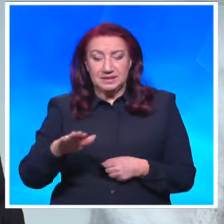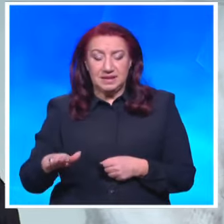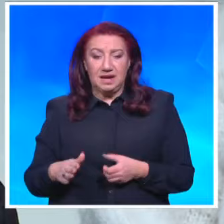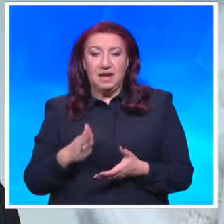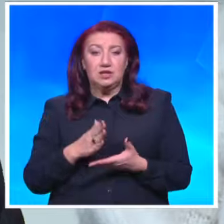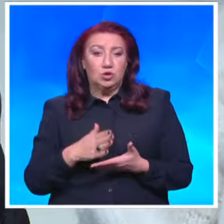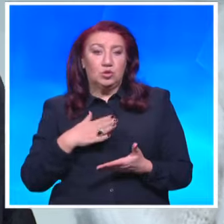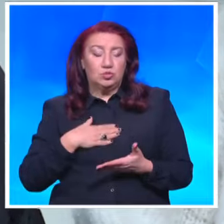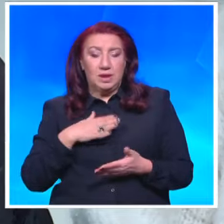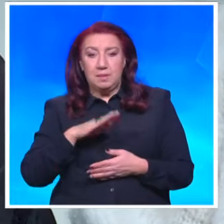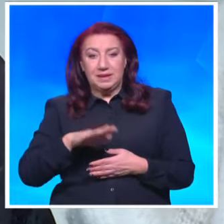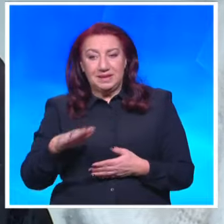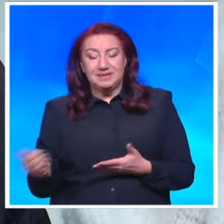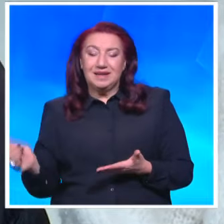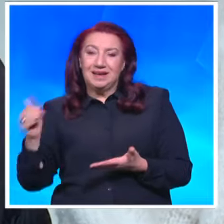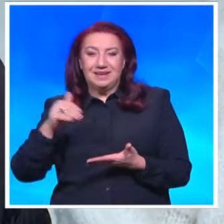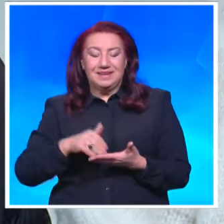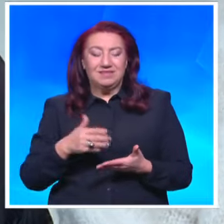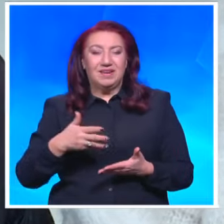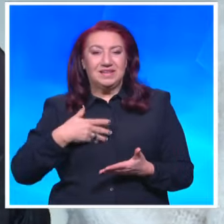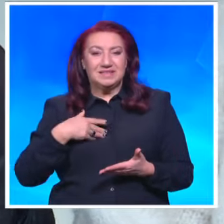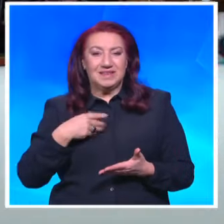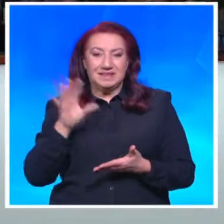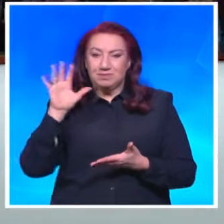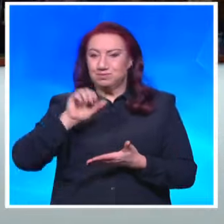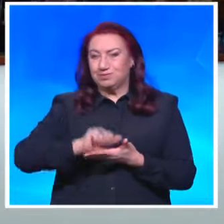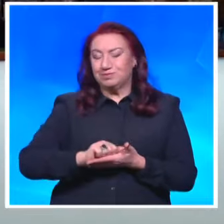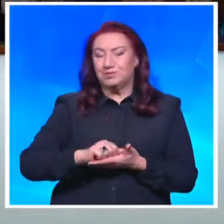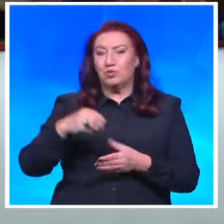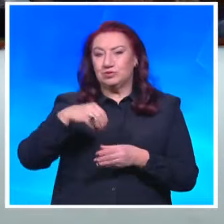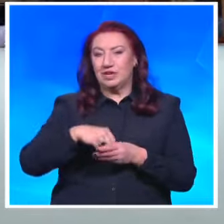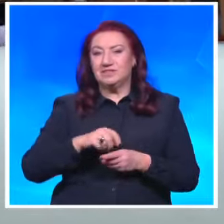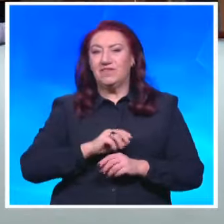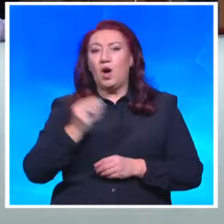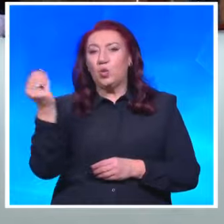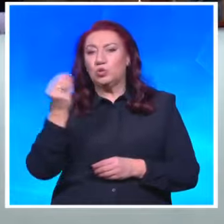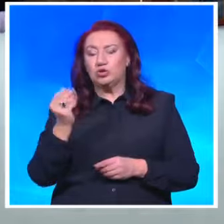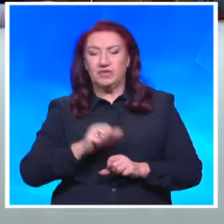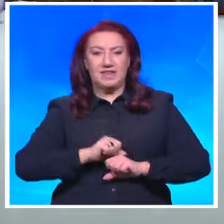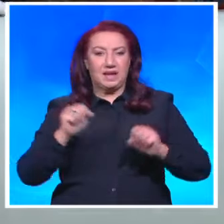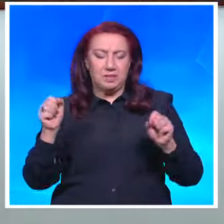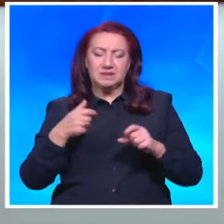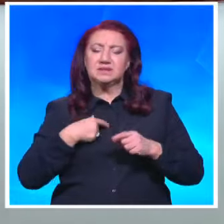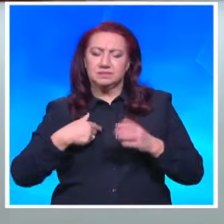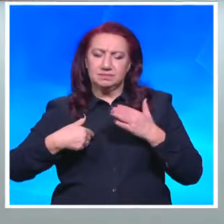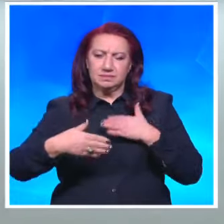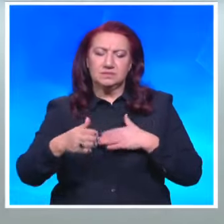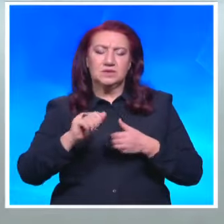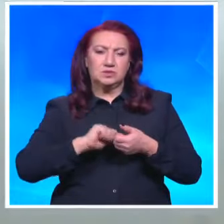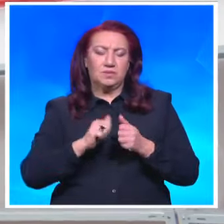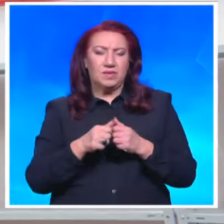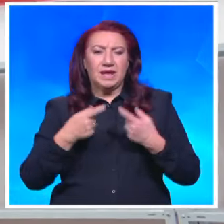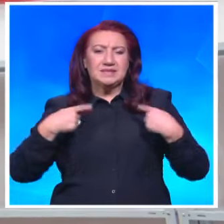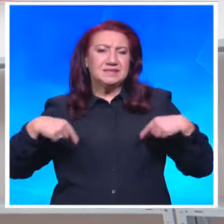и да желаят да играят художествена гимнастика, ние ще се борим. Залата общинска, а от Левски триадица я ползват безвъзмездно